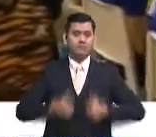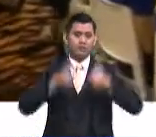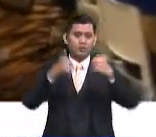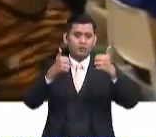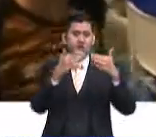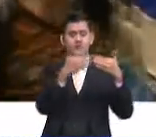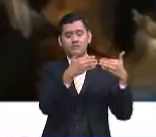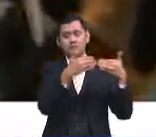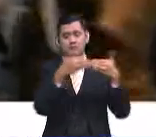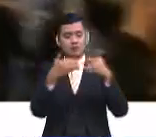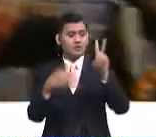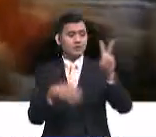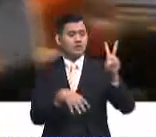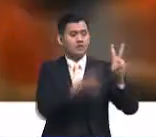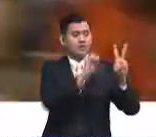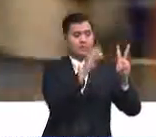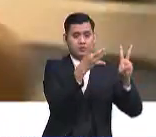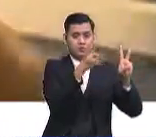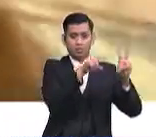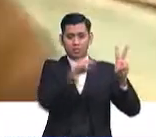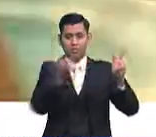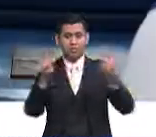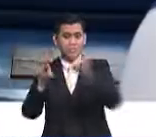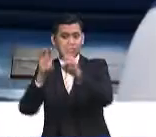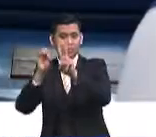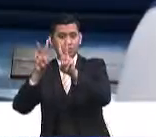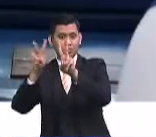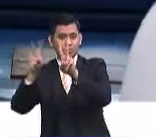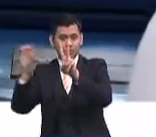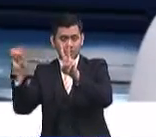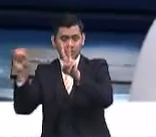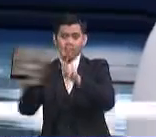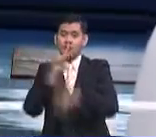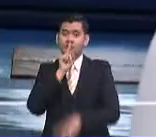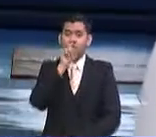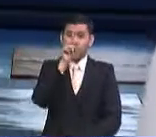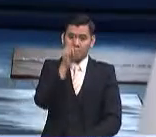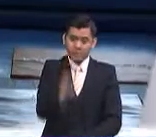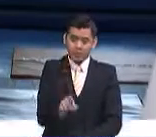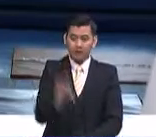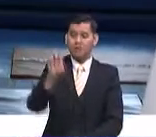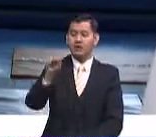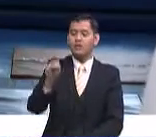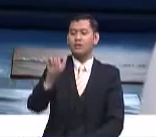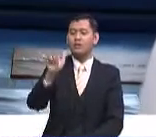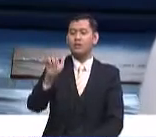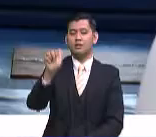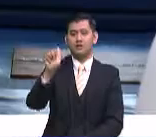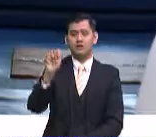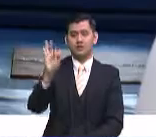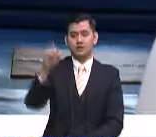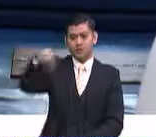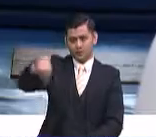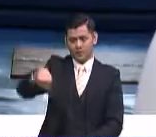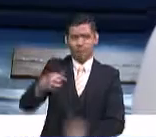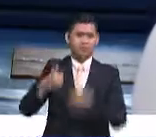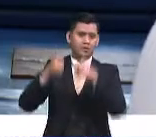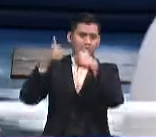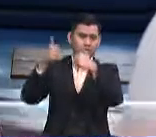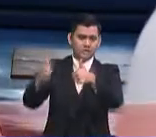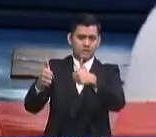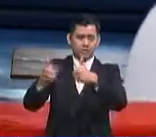2019 dan 2020. He actually improved a lot. He is a very composed